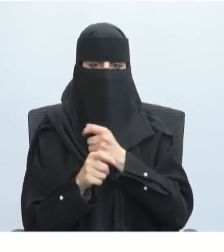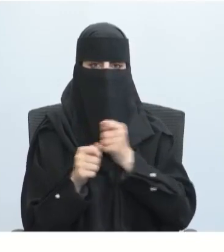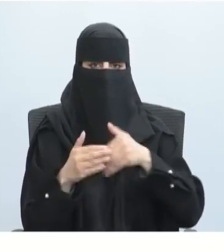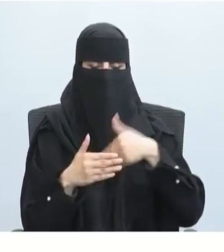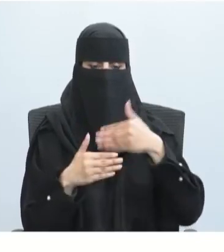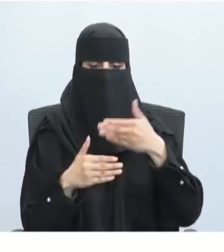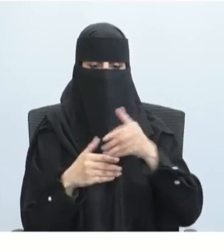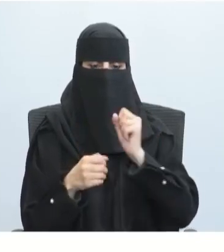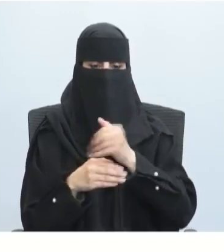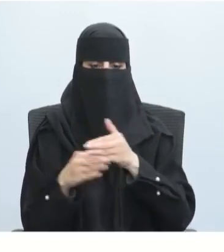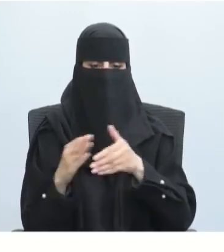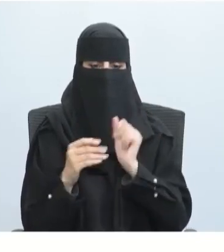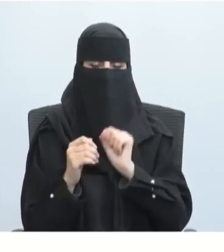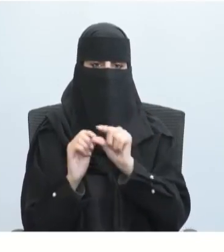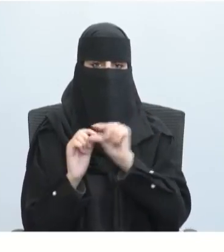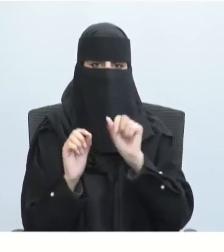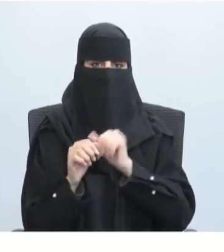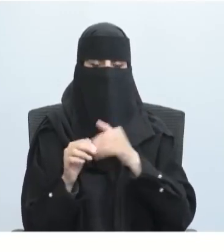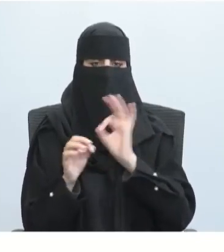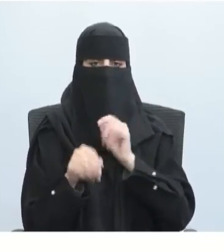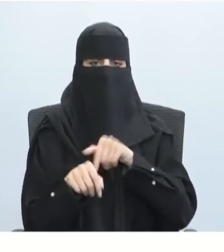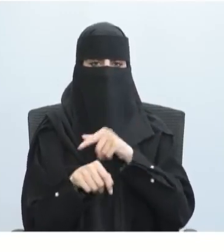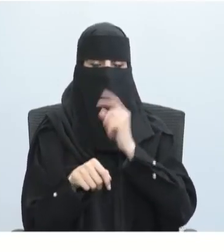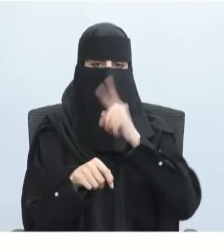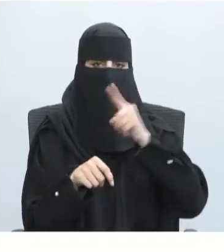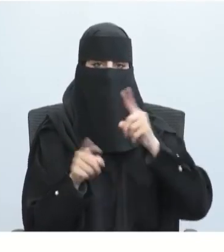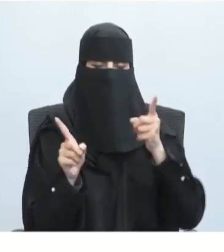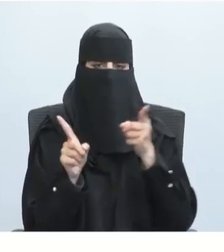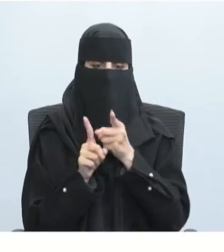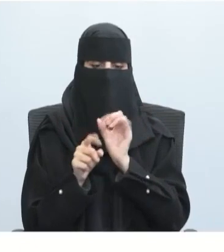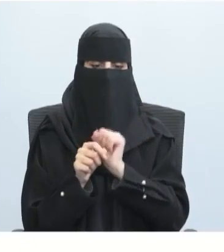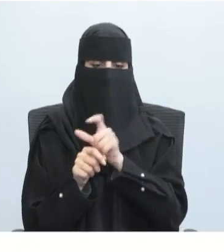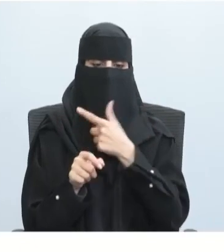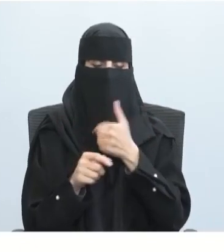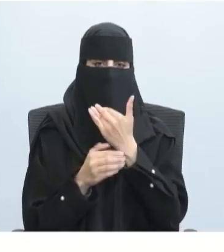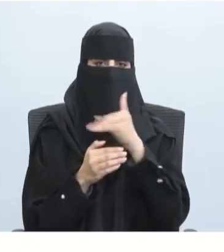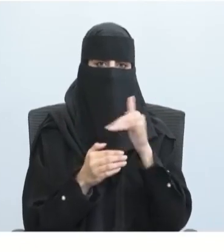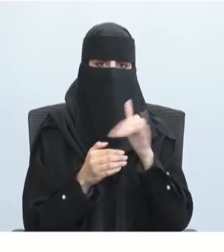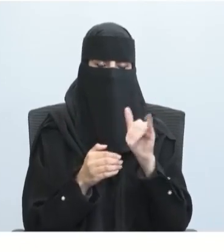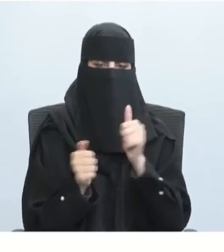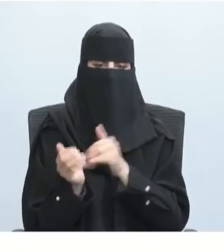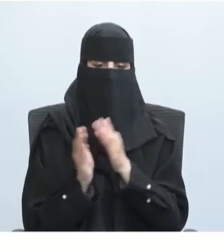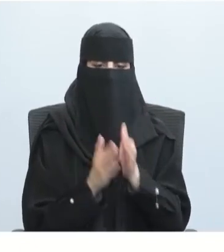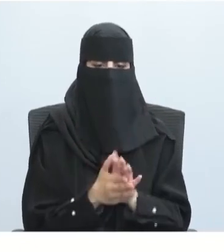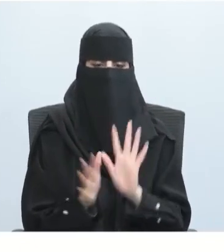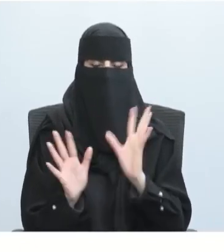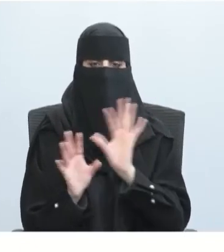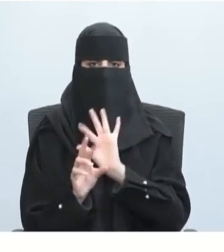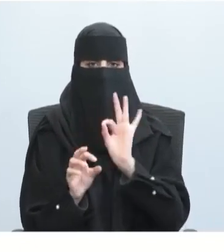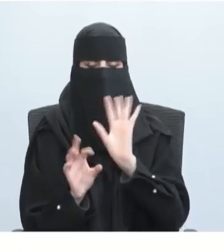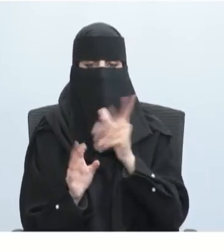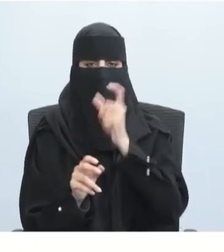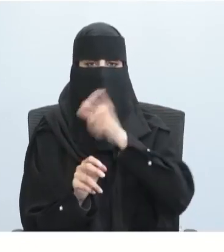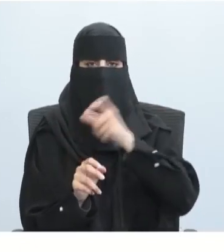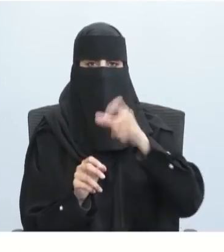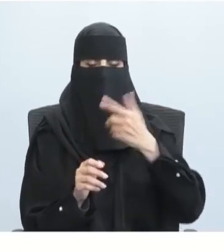وبناء على معدل معين لفتره زمنيه معينه ويشار اليها بالخصم ذكرنا مثلا لو اراد شخص ما الحصول